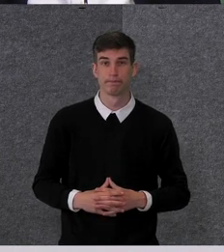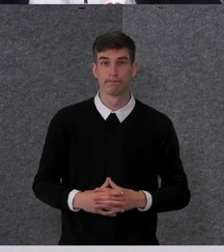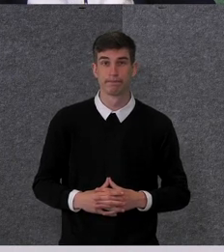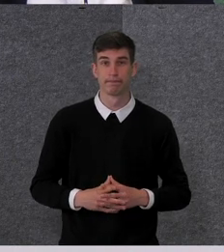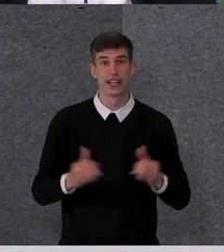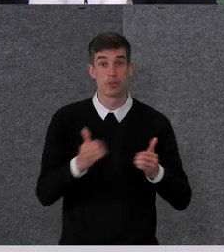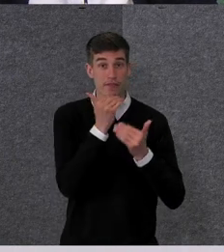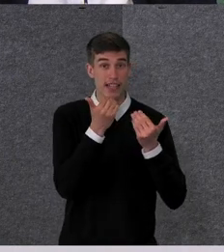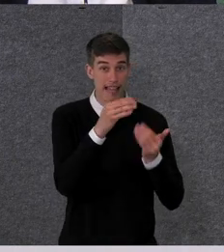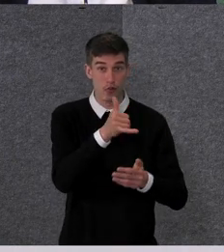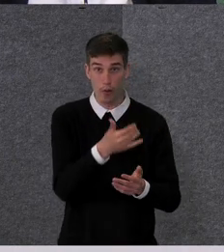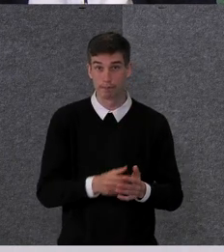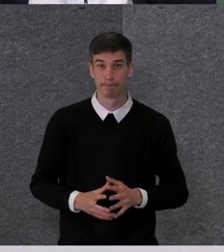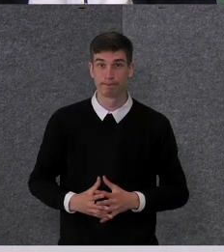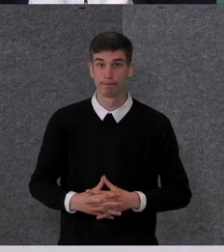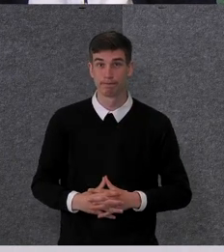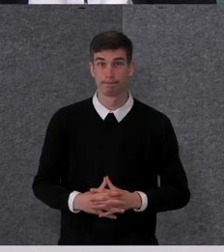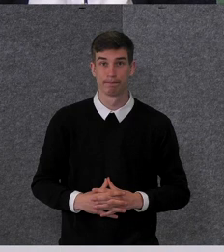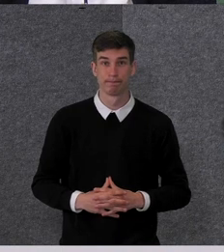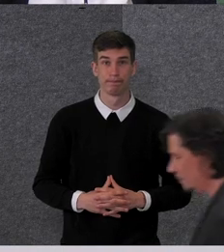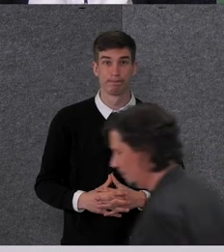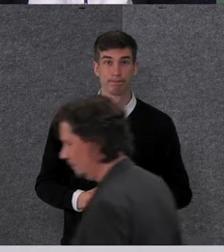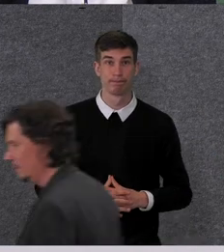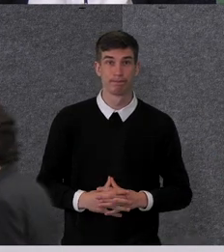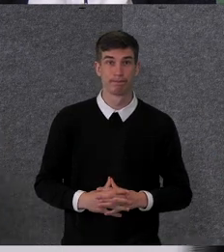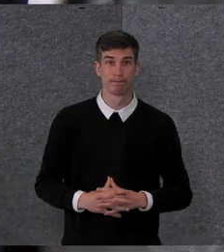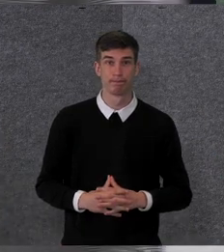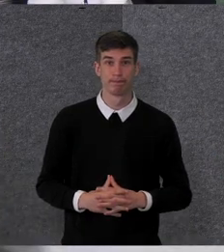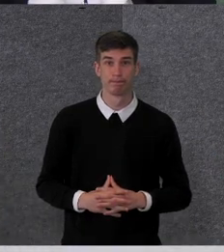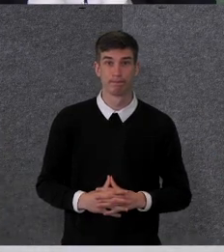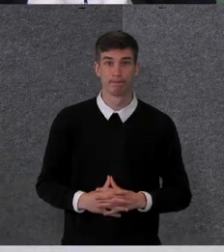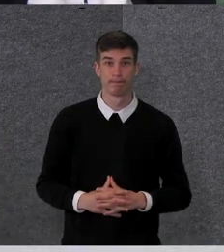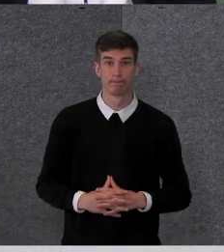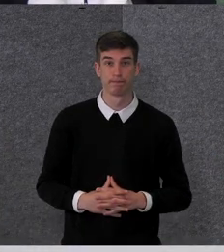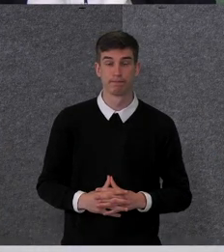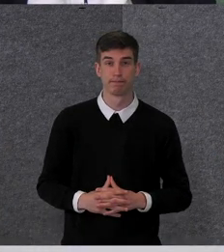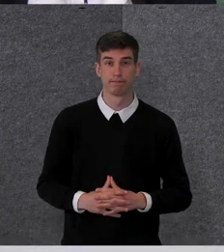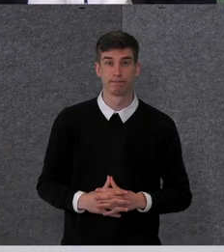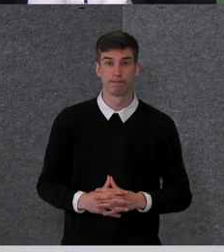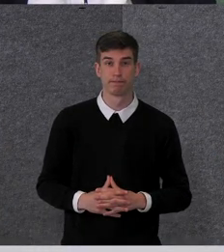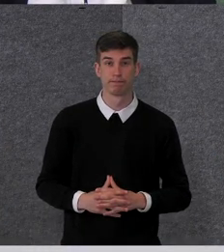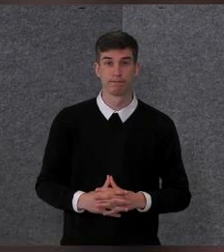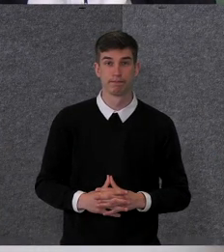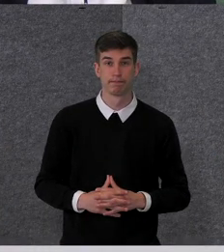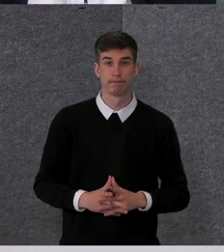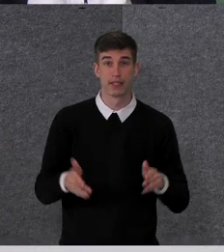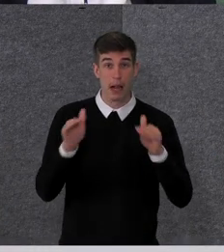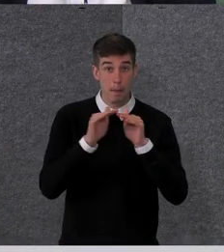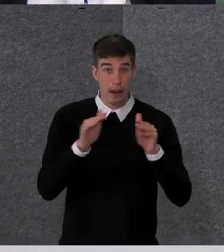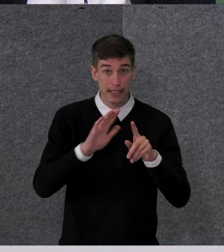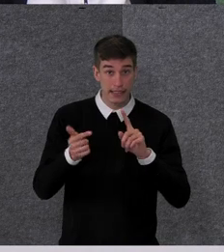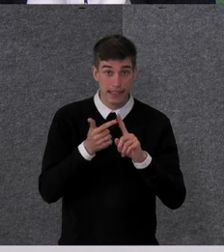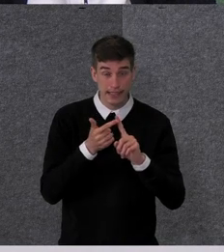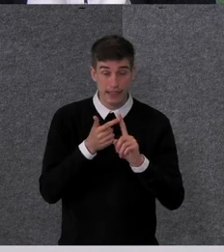Wunderbar, vielen Dank, Jörg. Und auf Platz 22, wie bereits vorgetragen, kandidieren ja